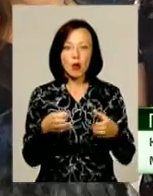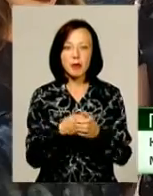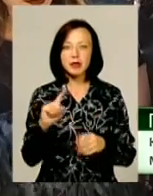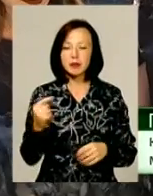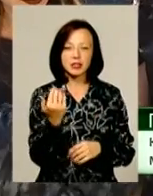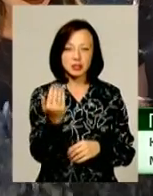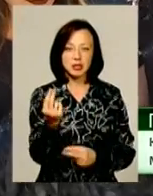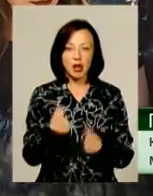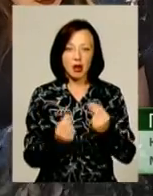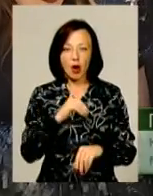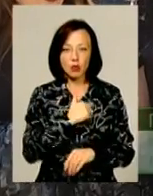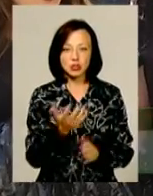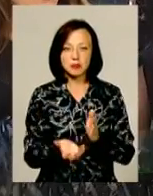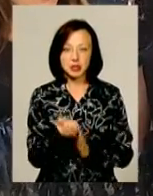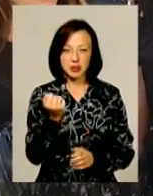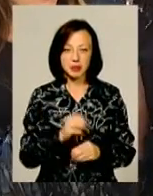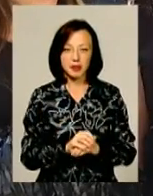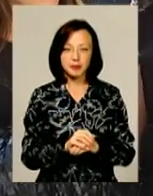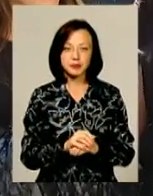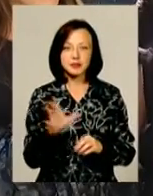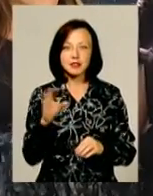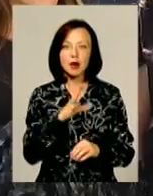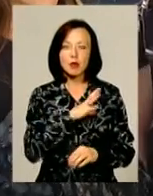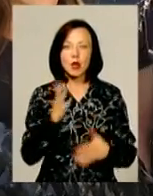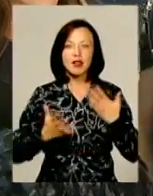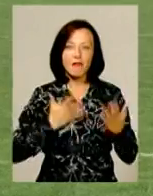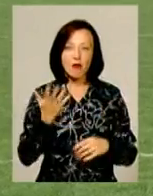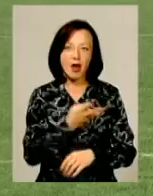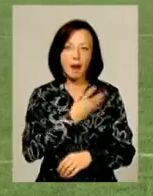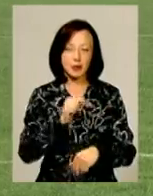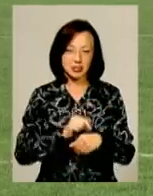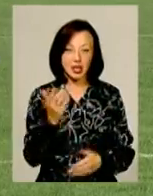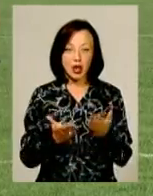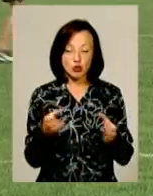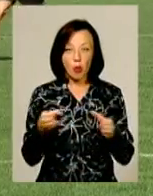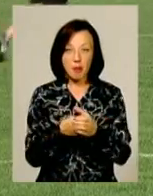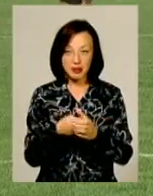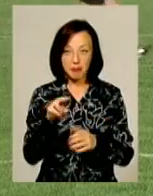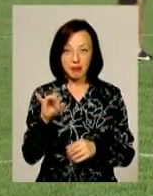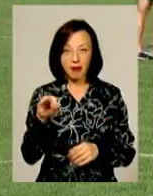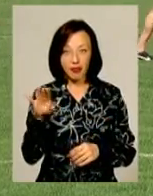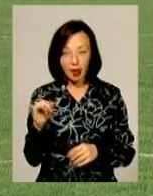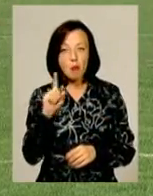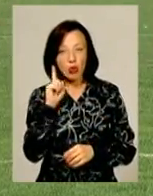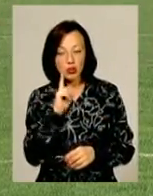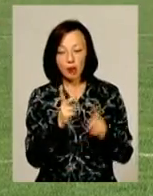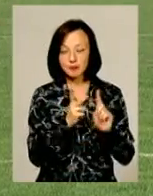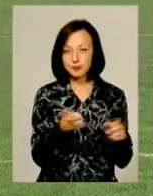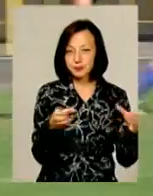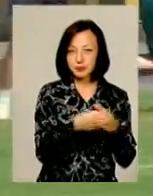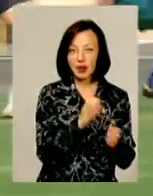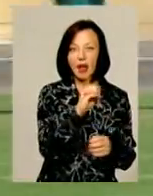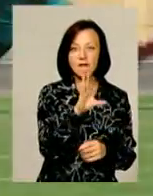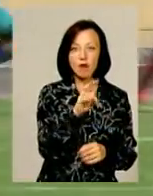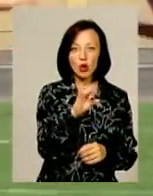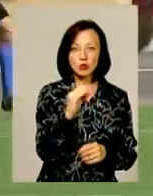перша їхня гра, і хочеться їх підтримати. Хочеться, щоб все було драйвово та емоційно. Якщо «Пірати» – команда молода, то «Evolution Sevens» досвіду не